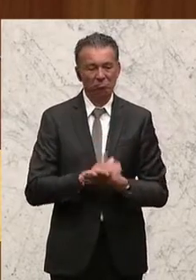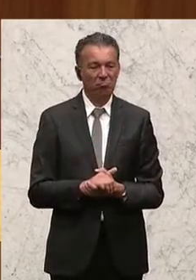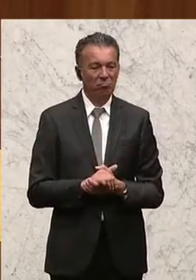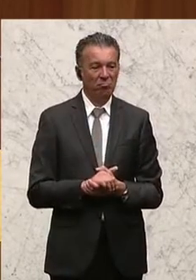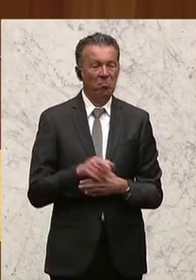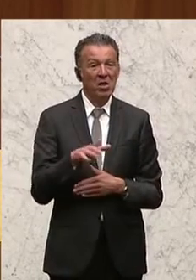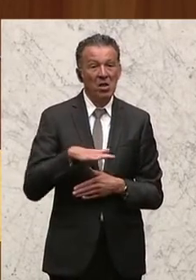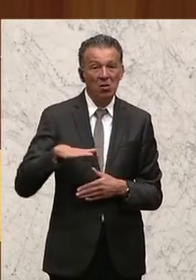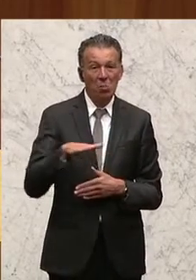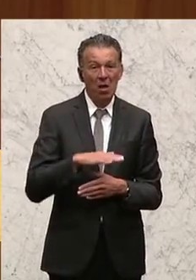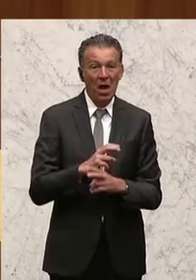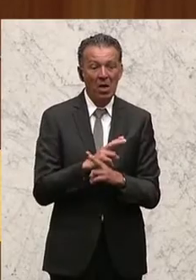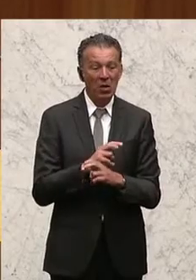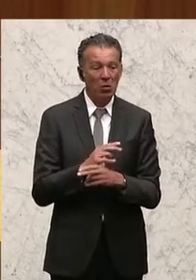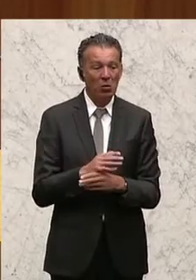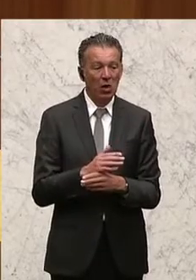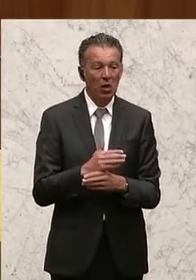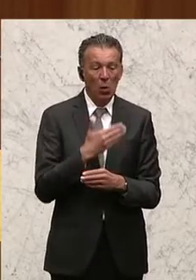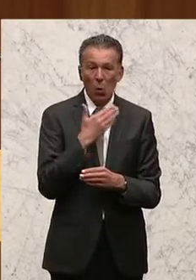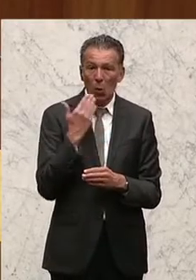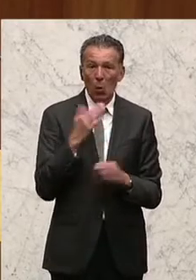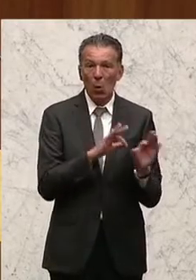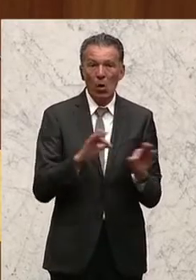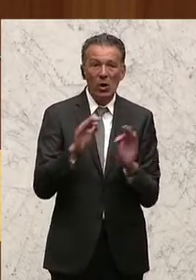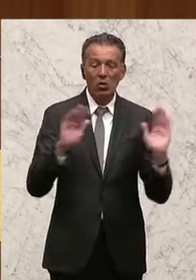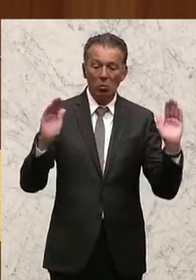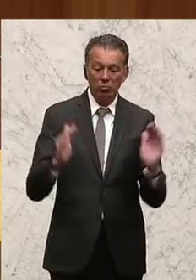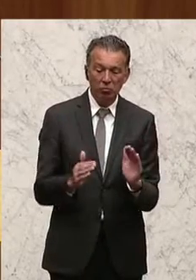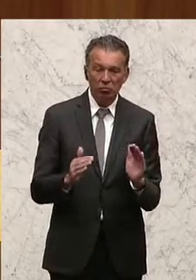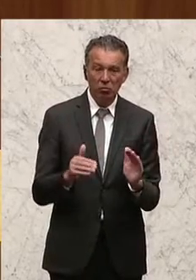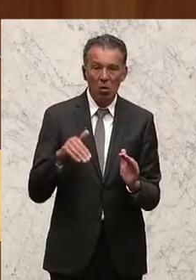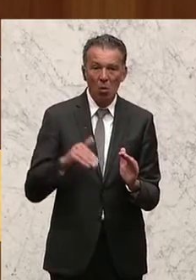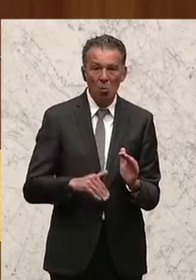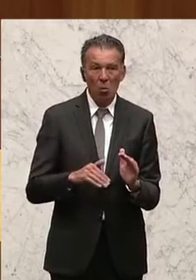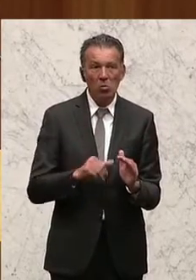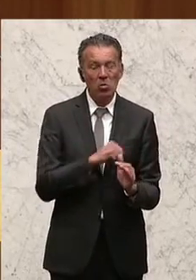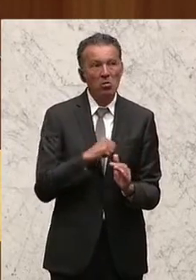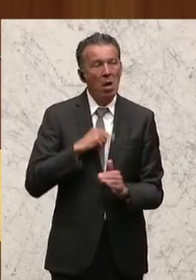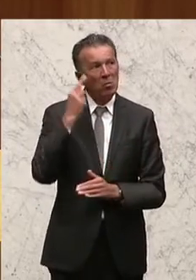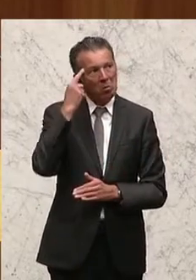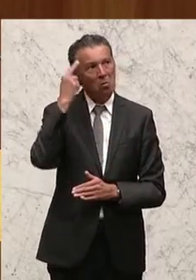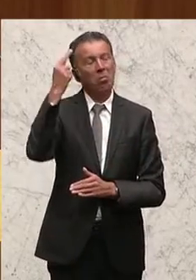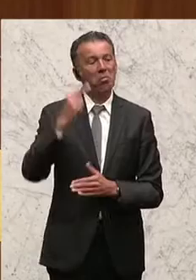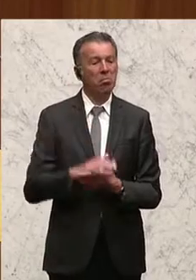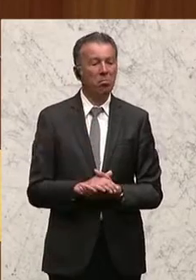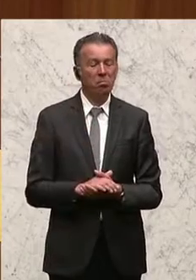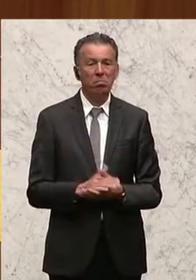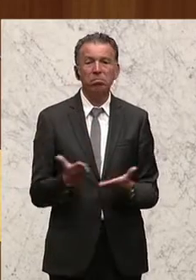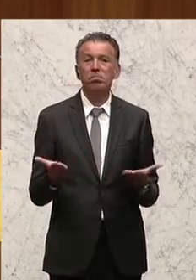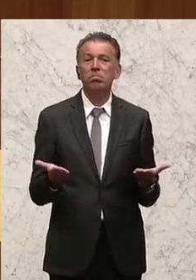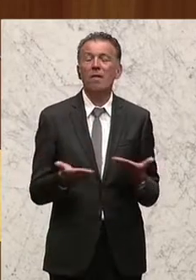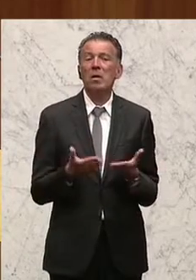wenn wir in diesem Bereich Österreich nicht deindustrialisieren wollen, müssen wir uns kräftig was einfallen lassen. Und was einfallen